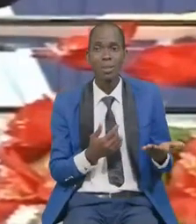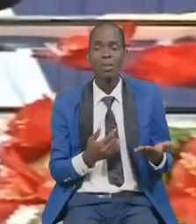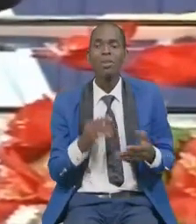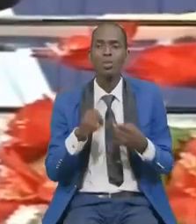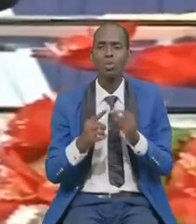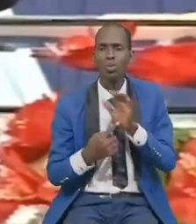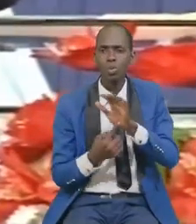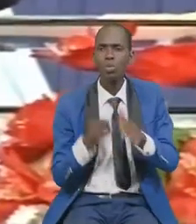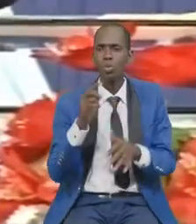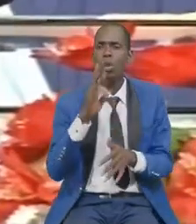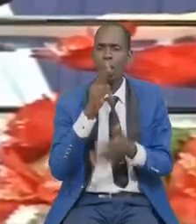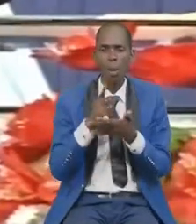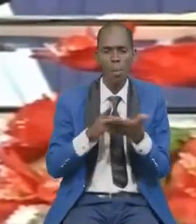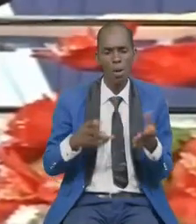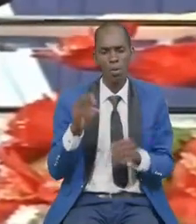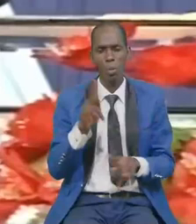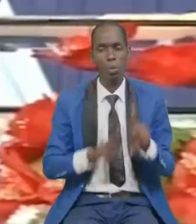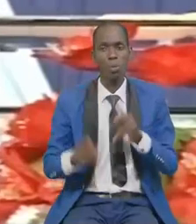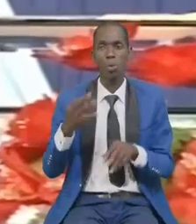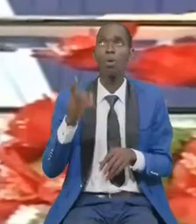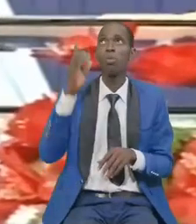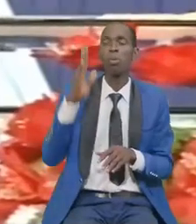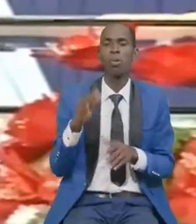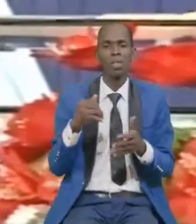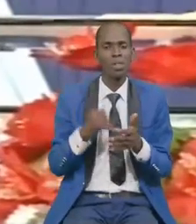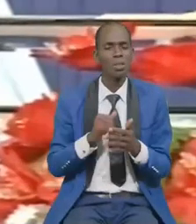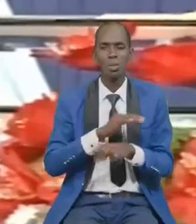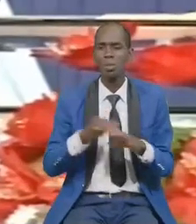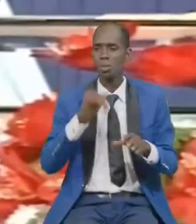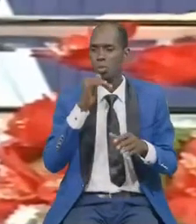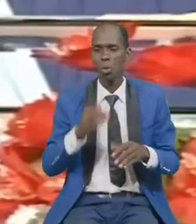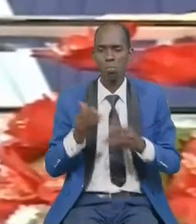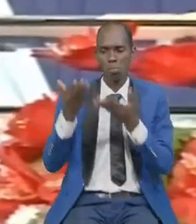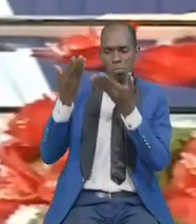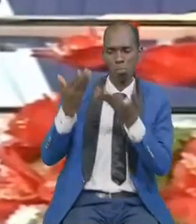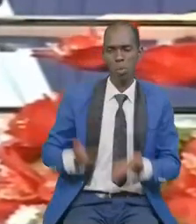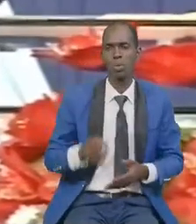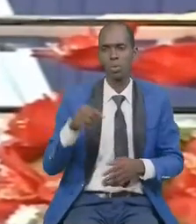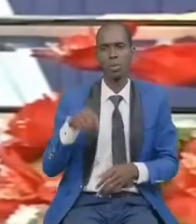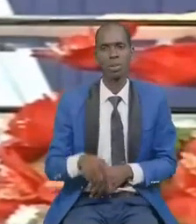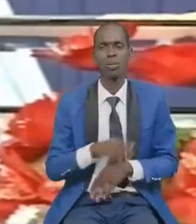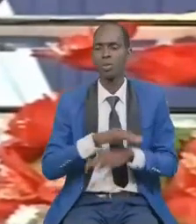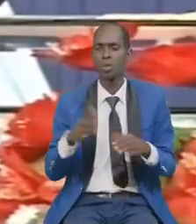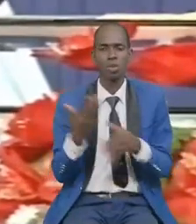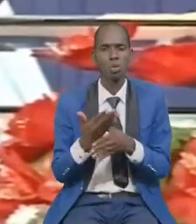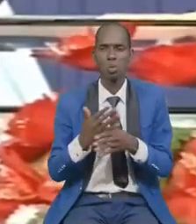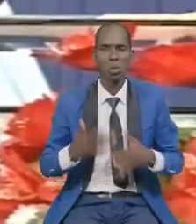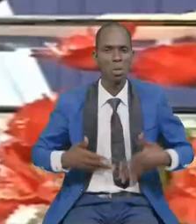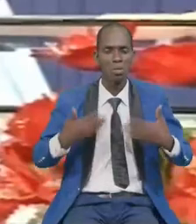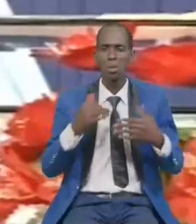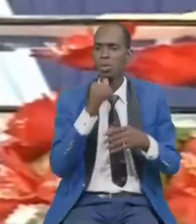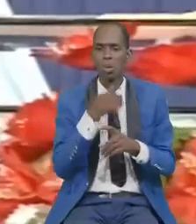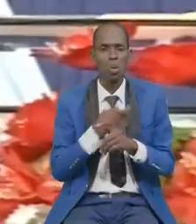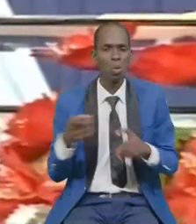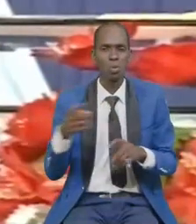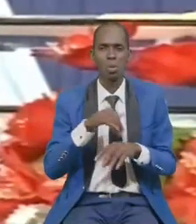Dieu. Ça ne vous pèse pas dessus, ça ne dérange pas votre vie, ça ne vous fait même pas du mal. Et vous avez votre